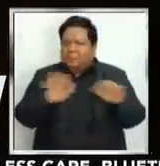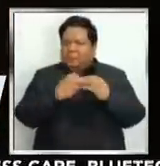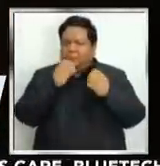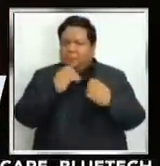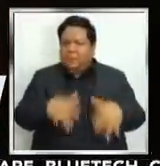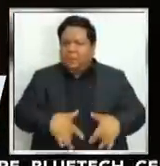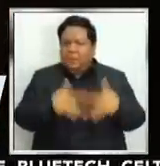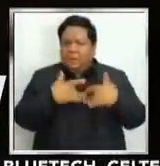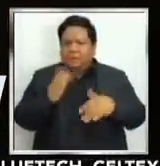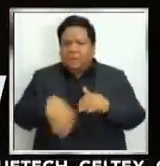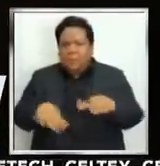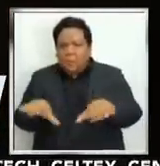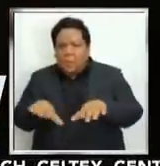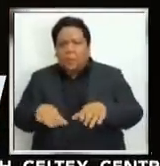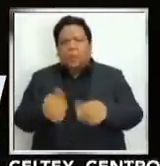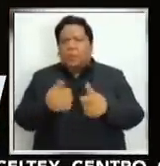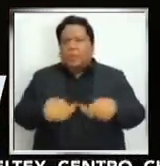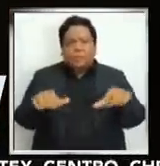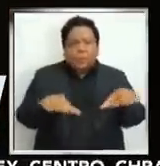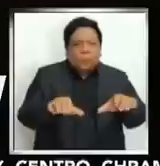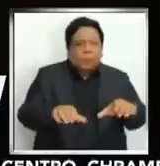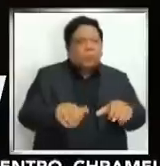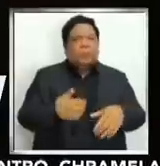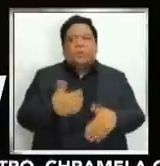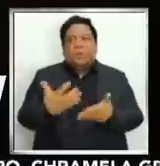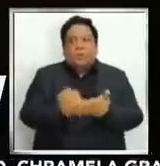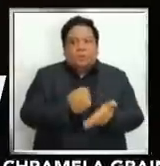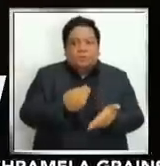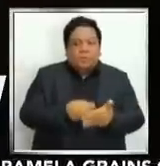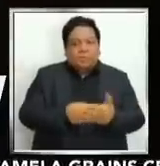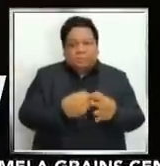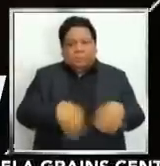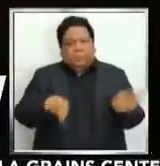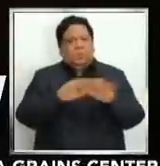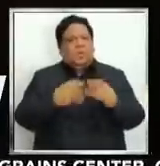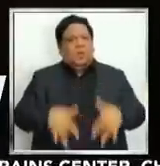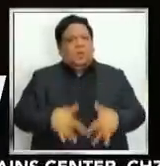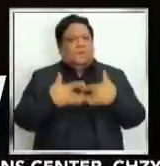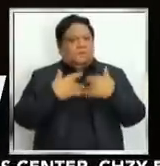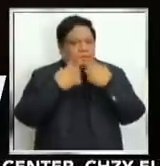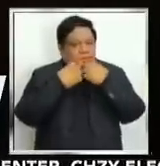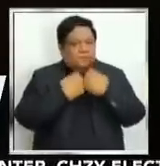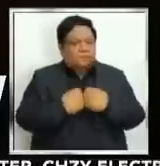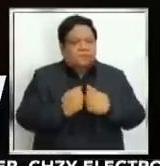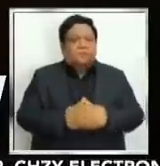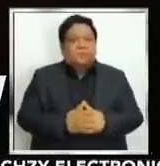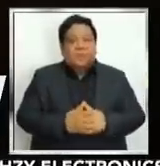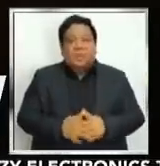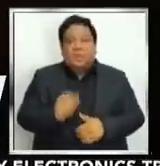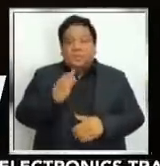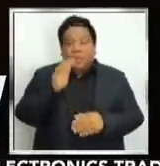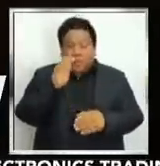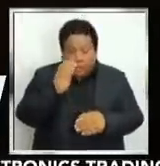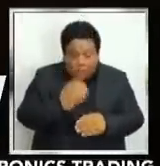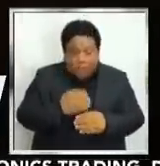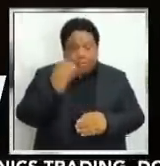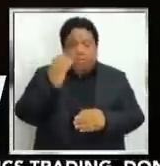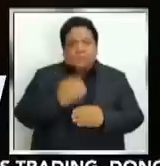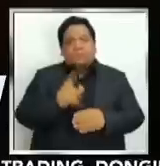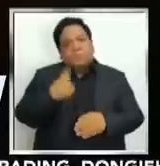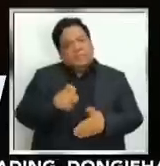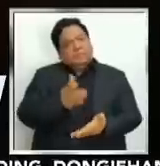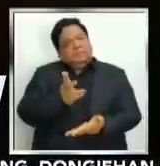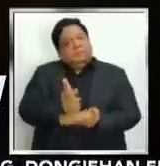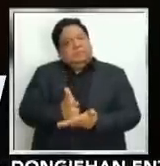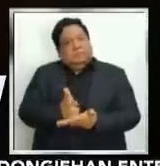sa tinatrabaho, kaysa sa kikitain sa trabaho. Pinakamahalaga pa rin ang buhay nating lahat. Kung inaantok, huminto. Diba? Kung